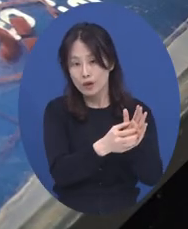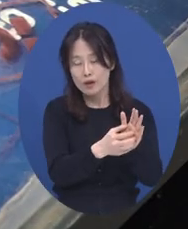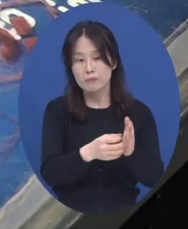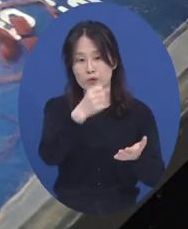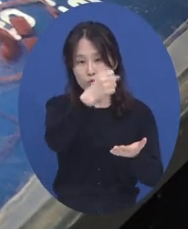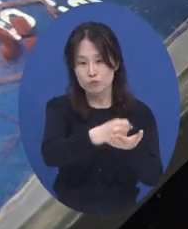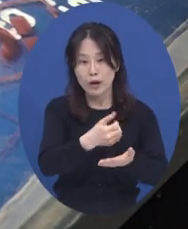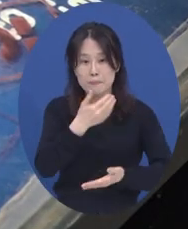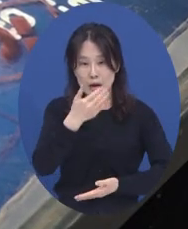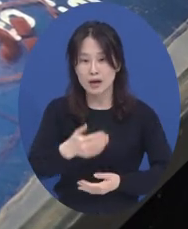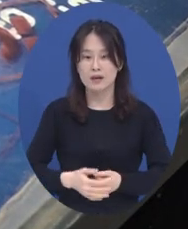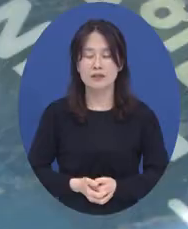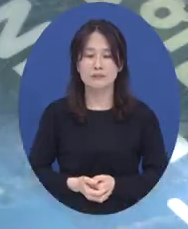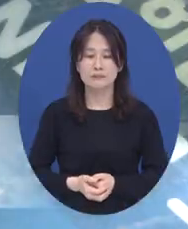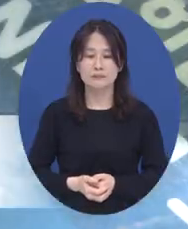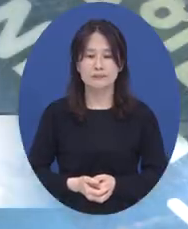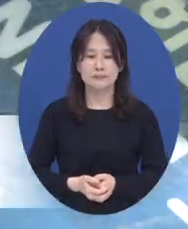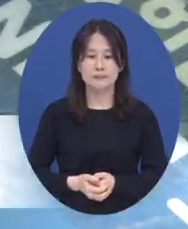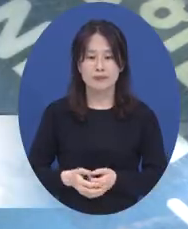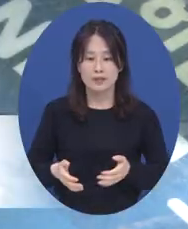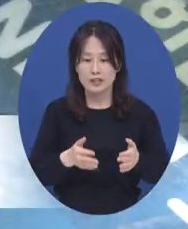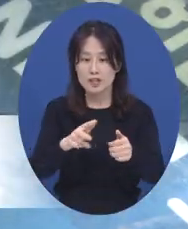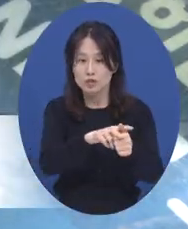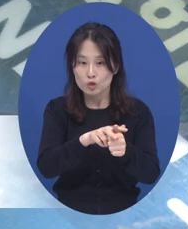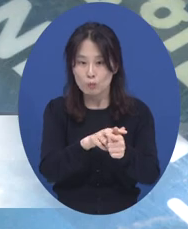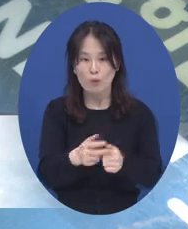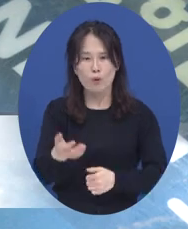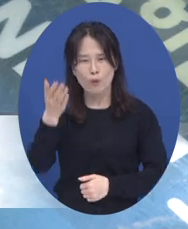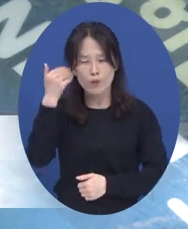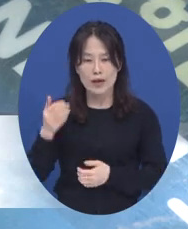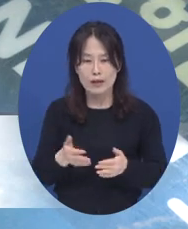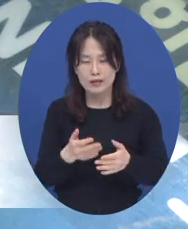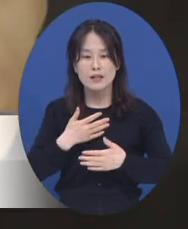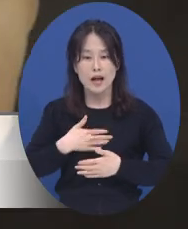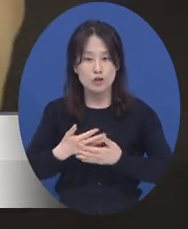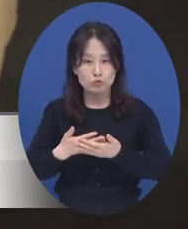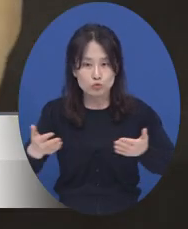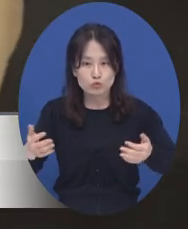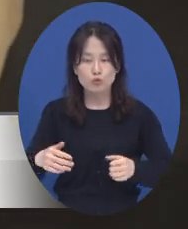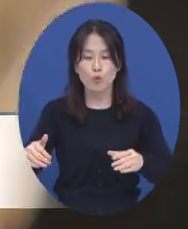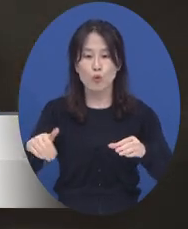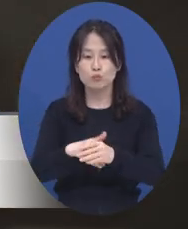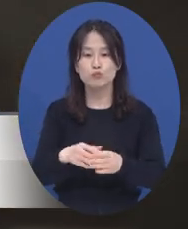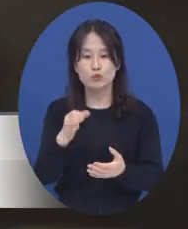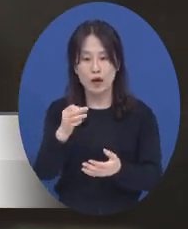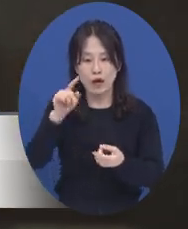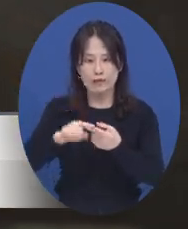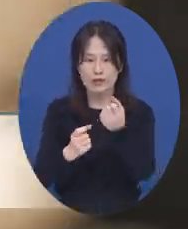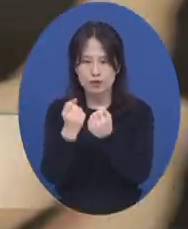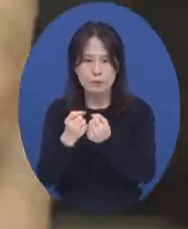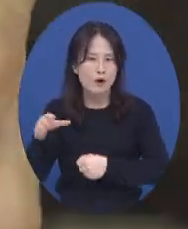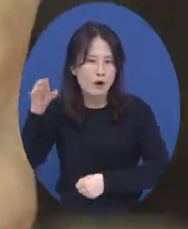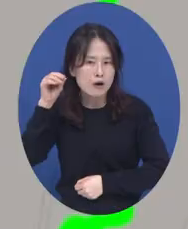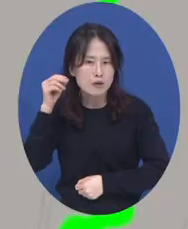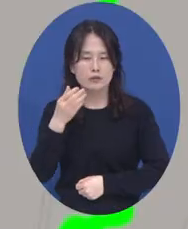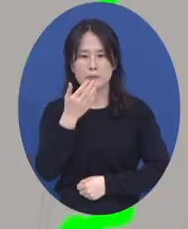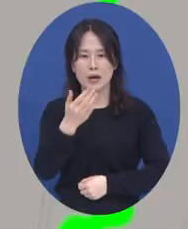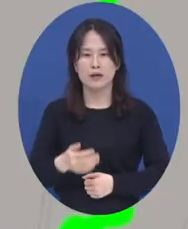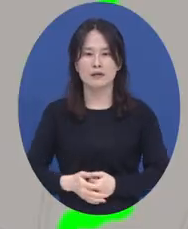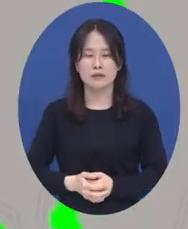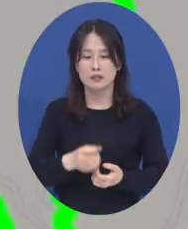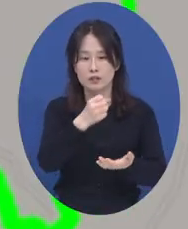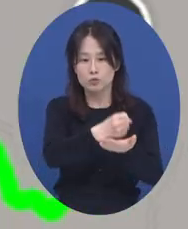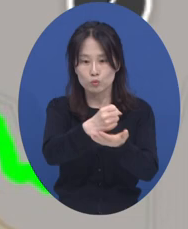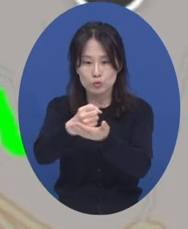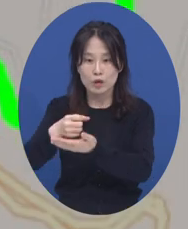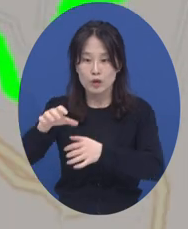받을 수 있고 남한산성 탐방로 정보와 옛길 경로 안내, 그리고 문화재 음성 안내도 이용할 수 있습니다. 도장을